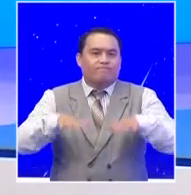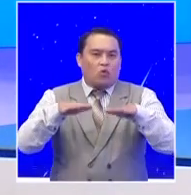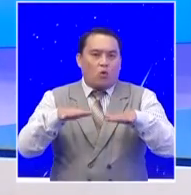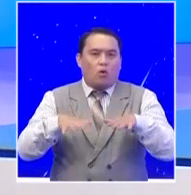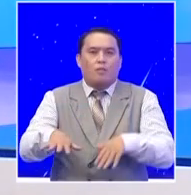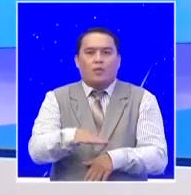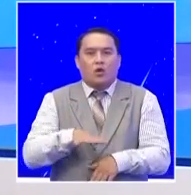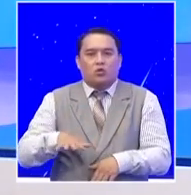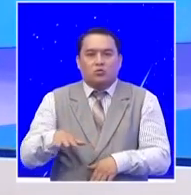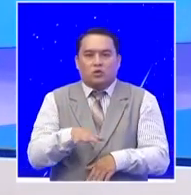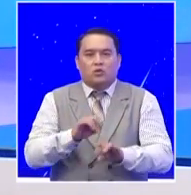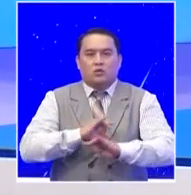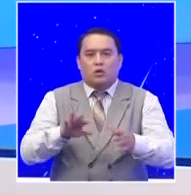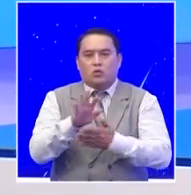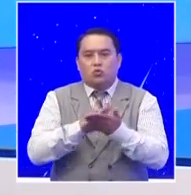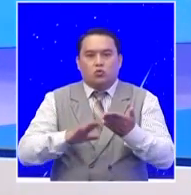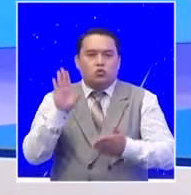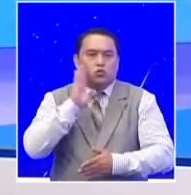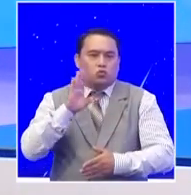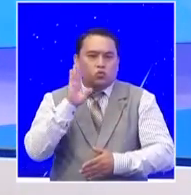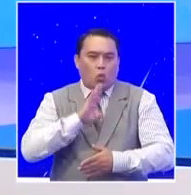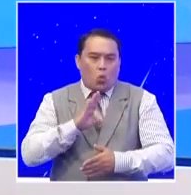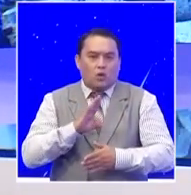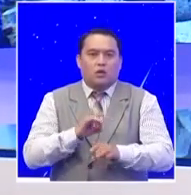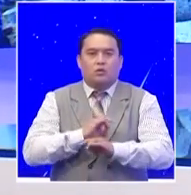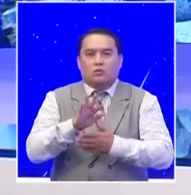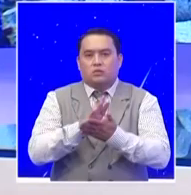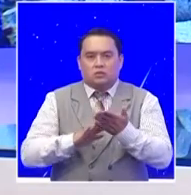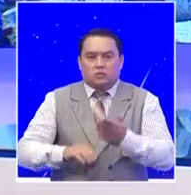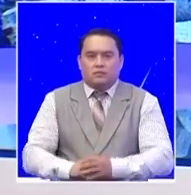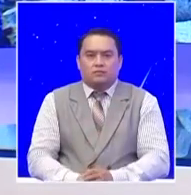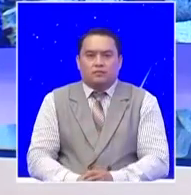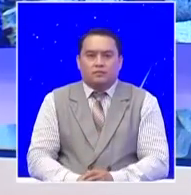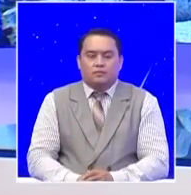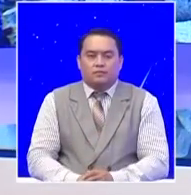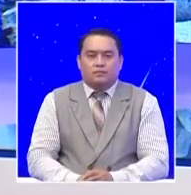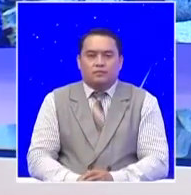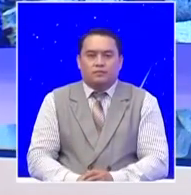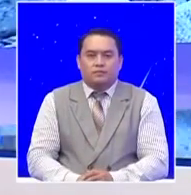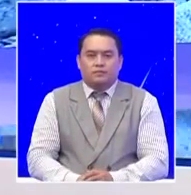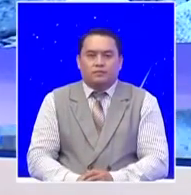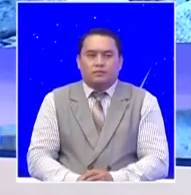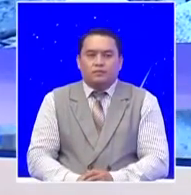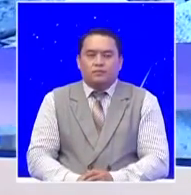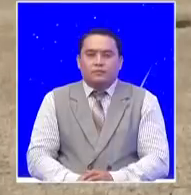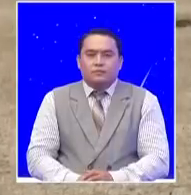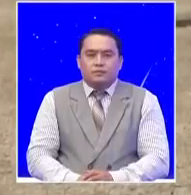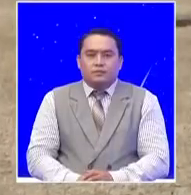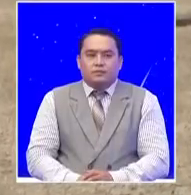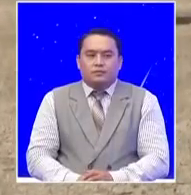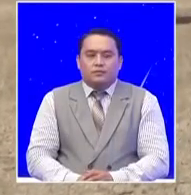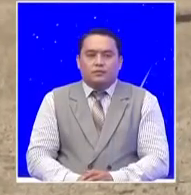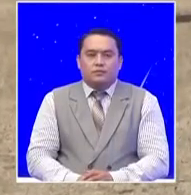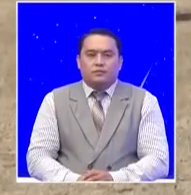елді мекендерде орналасқан? Қазіргі күйі қандай? Су ағарлары ауыстырылған ба? Тілші тарқатсын.